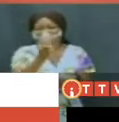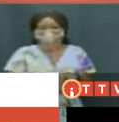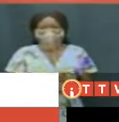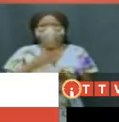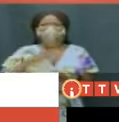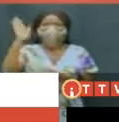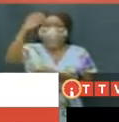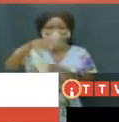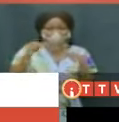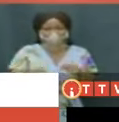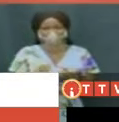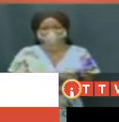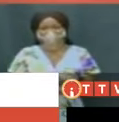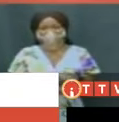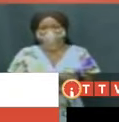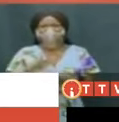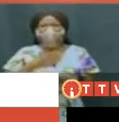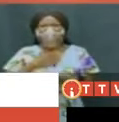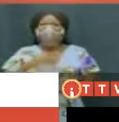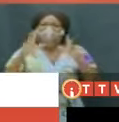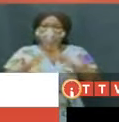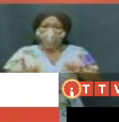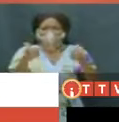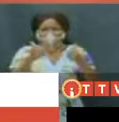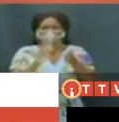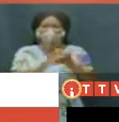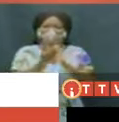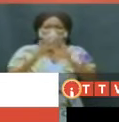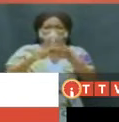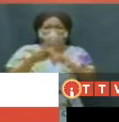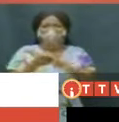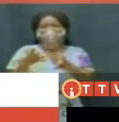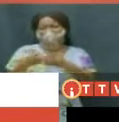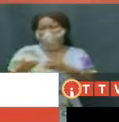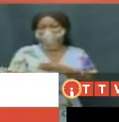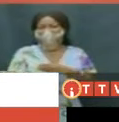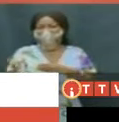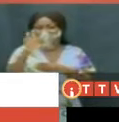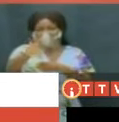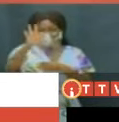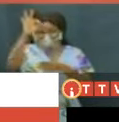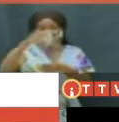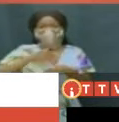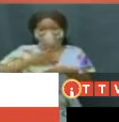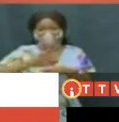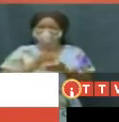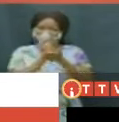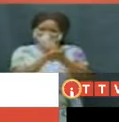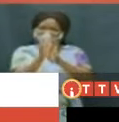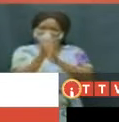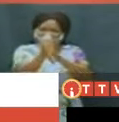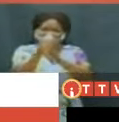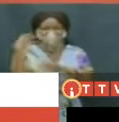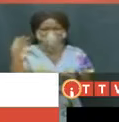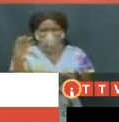sizidude za anthu ya ndi anthu ndithu bwinobwino tinde abale athu inde kuno munatisankha kuti tikuyendetsereni boma koma ife ndi anthu omwe aja